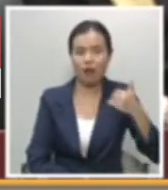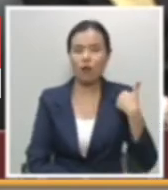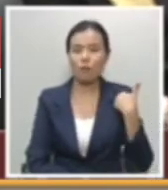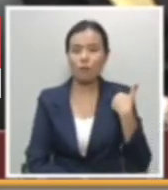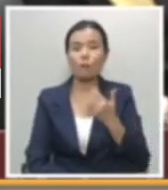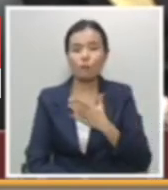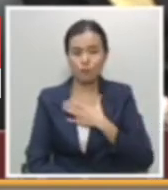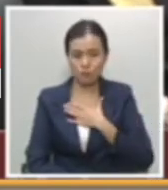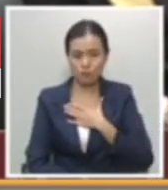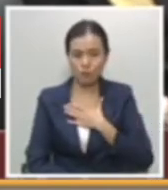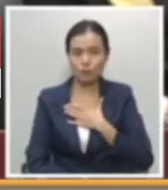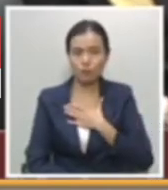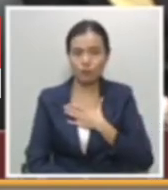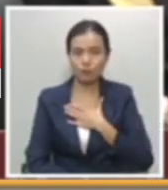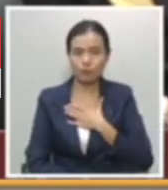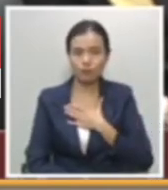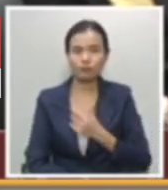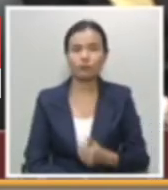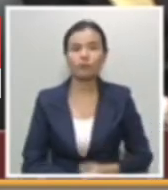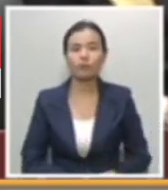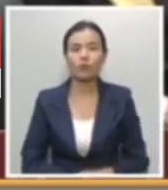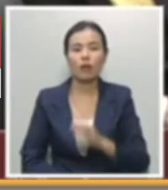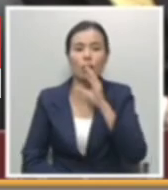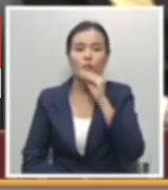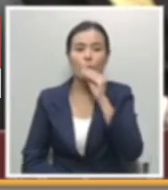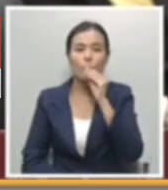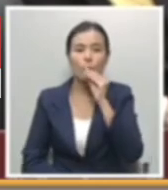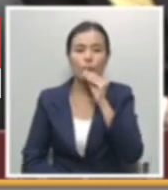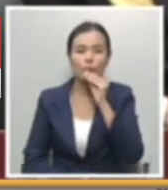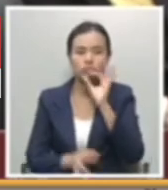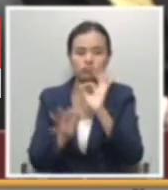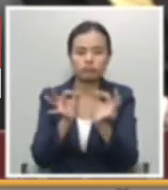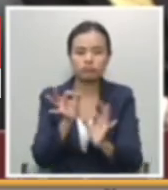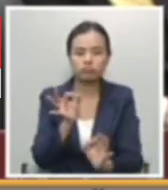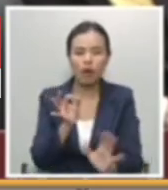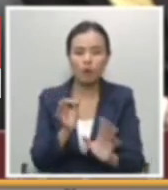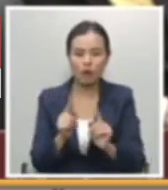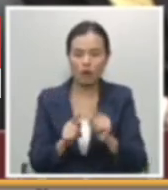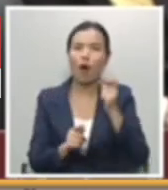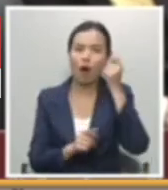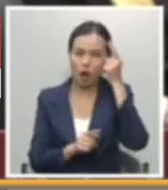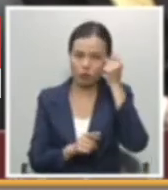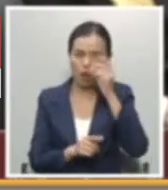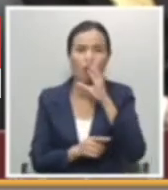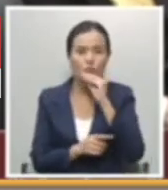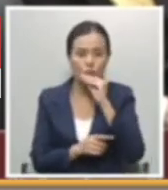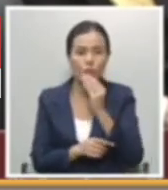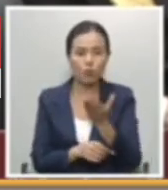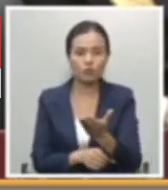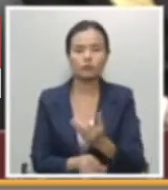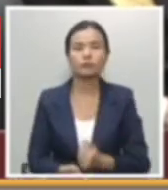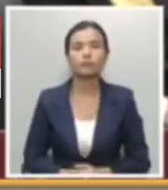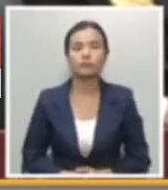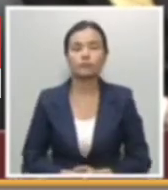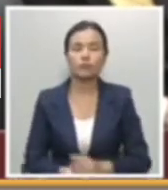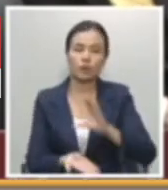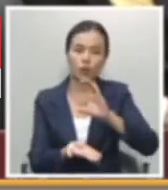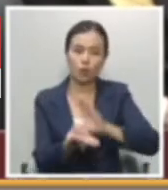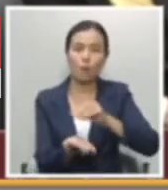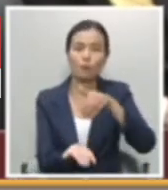คงจะไม่กล่าวต่อไปให้มากเพราะว่าเข้าใจที่ท่านได้กล่าวคือว่างบกล